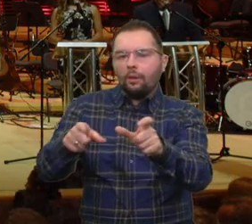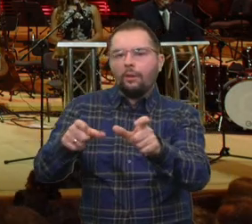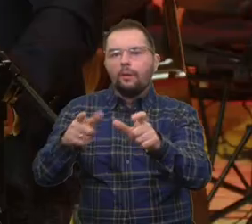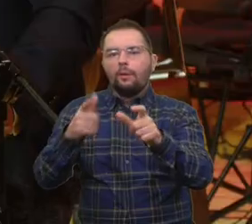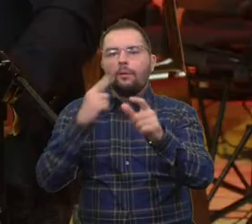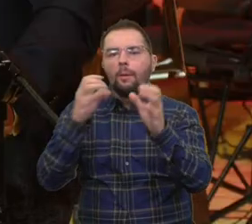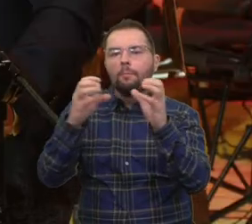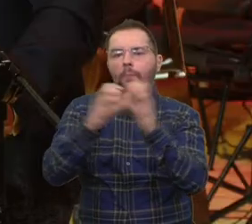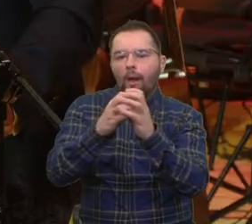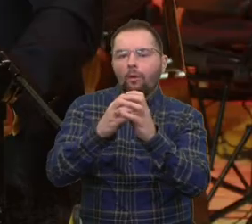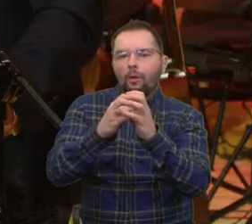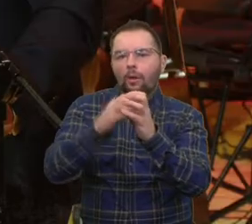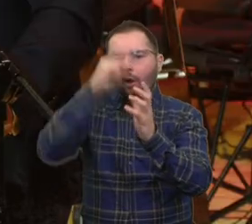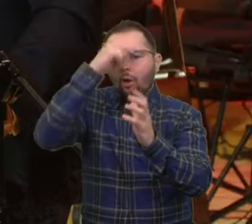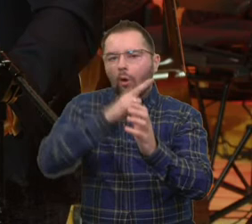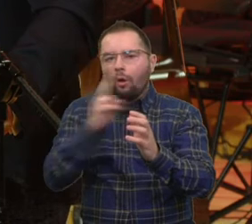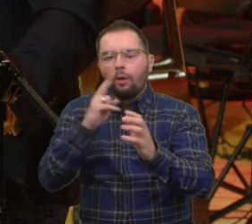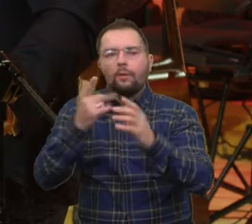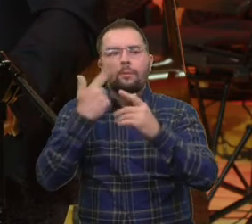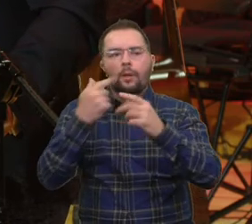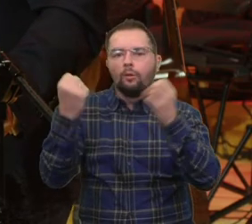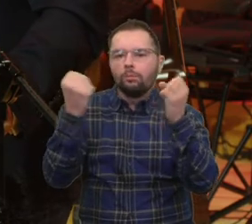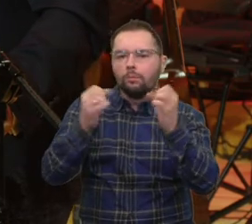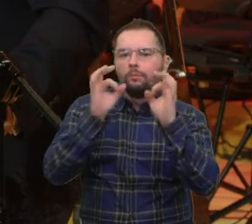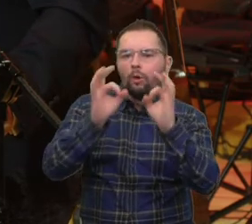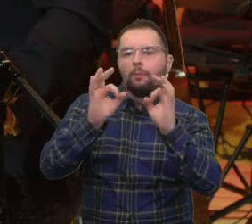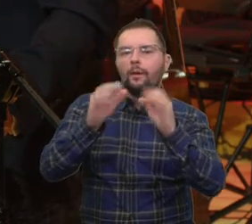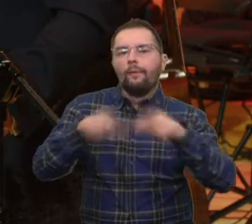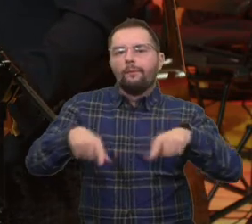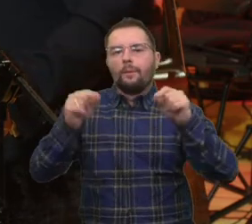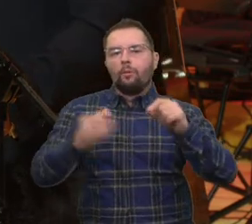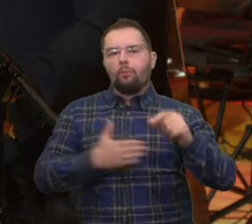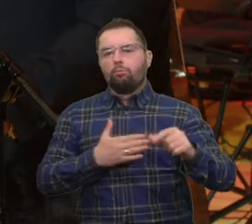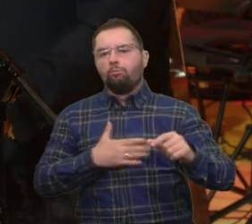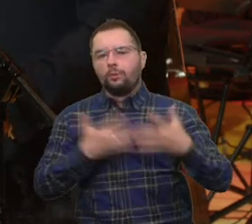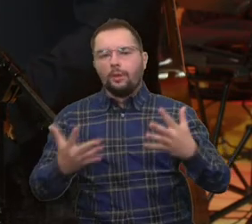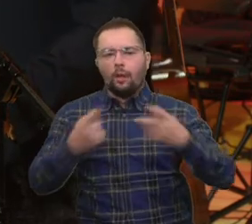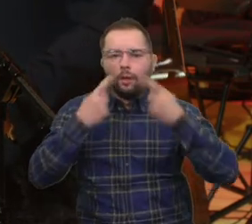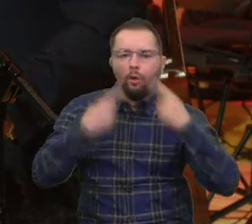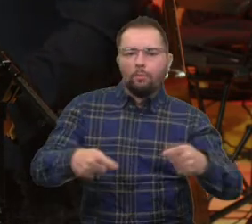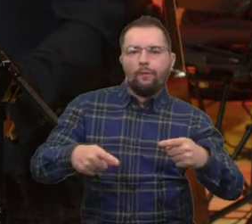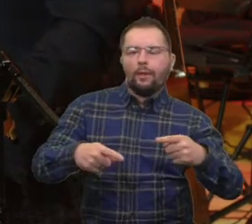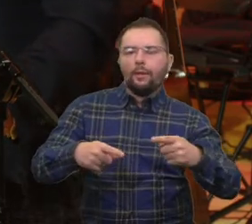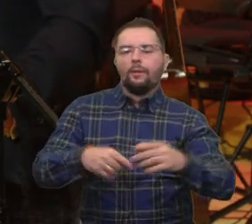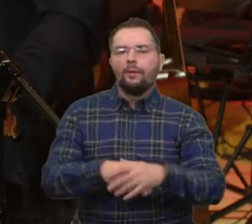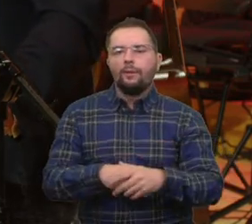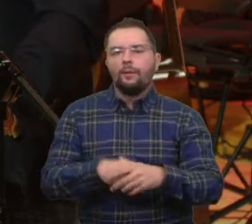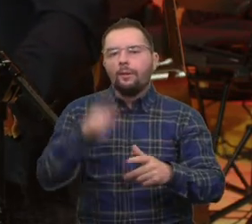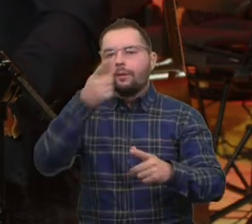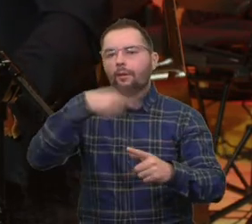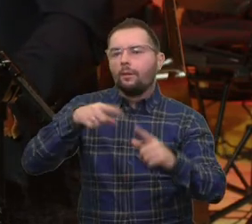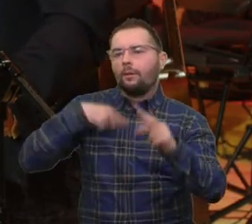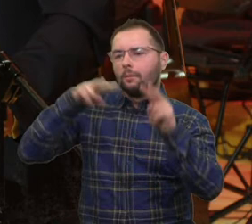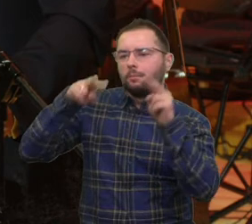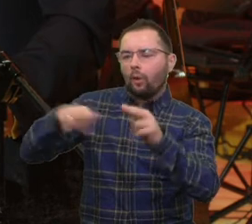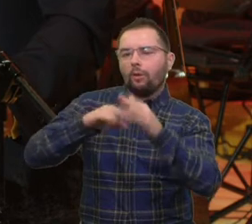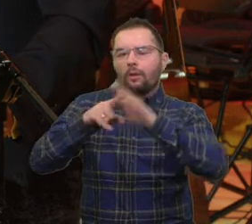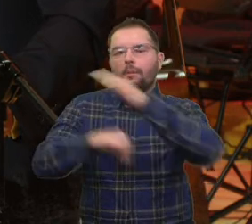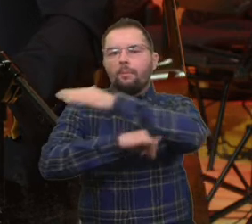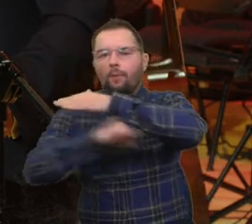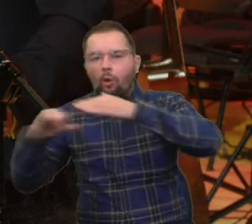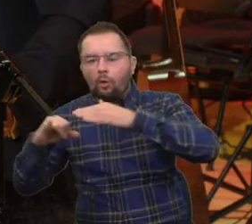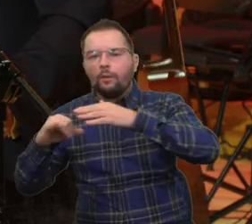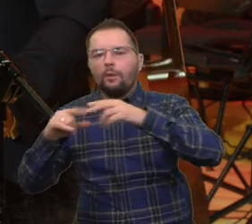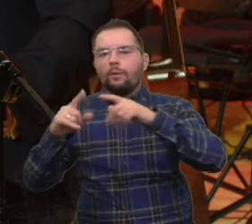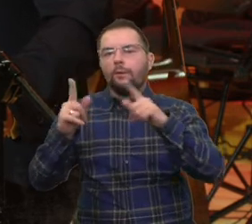swoich małych ojczyznach pełnią zaszczytne funkcje z wyboru. O to właśnie chodzi, drodzy państwo. Zauważamy, podkreślamy